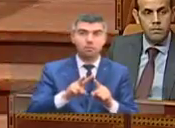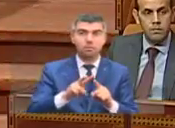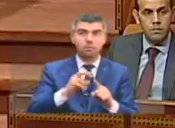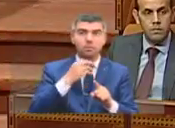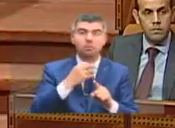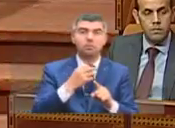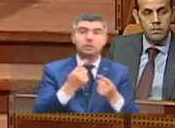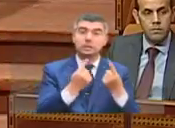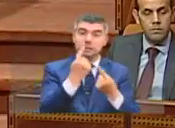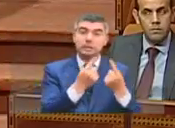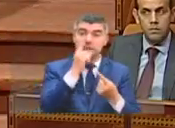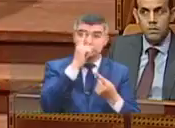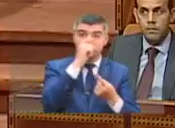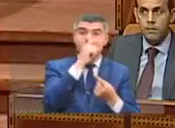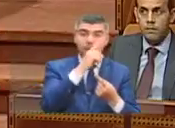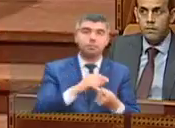يعني صعبة،